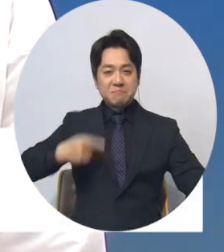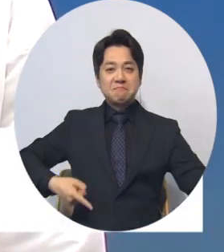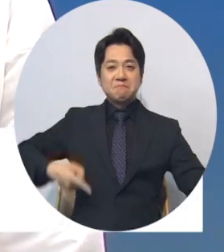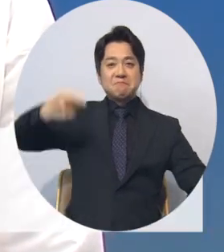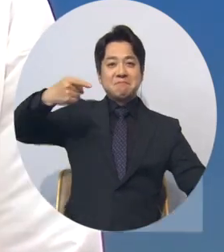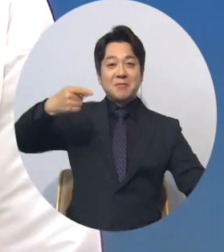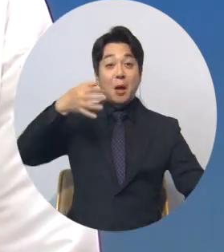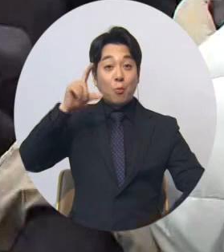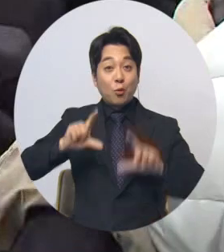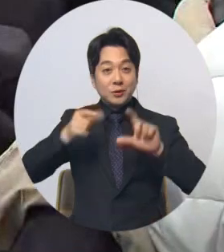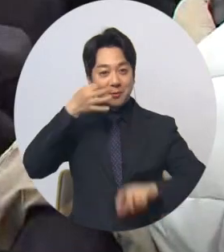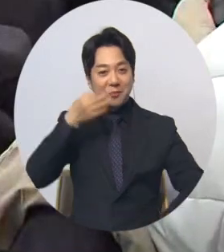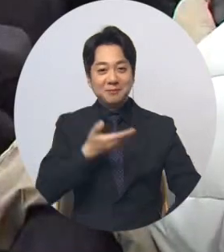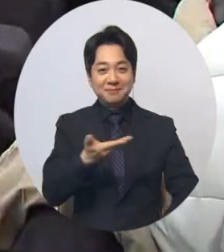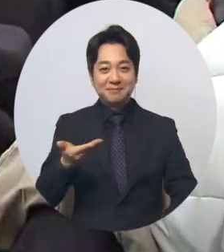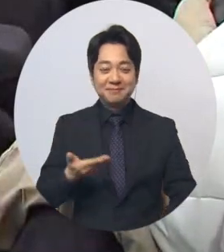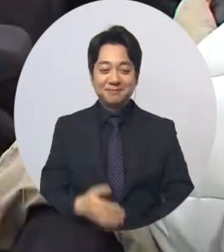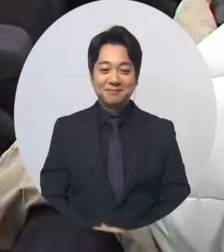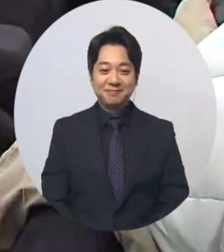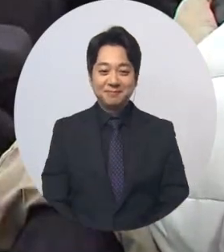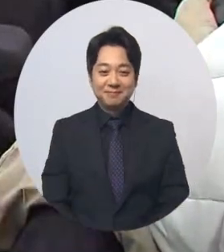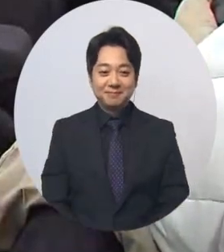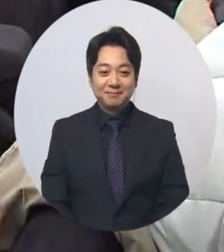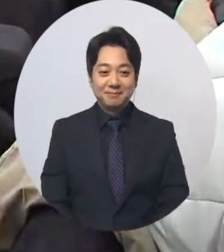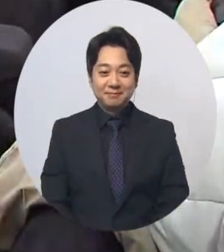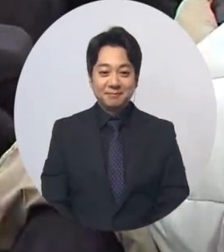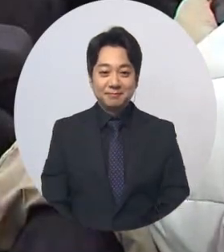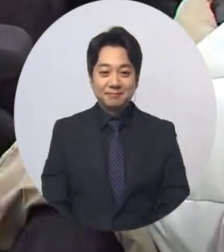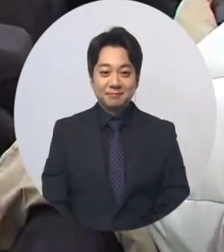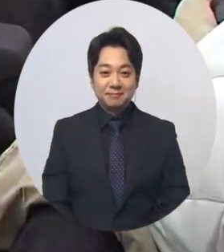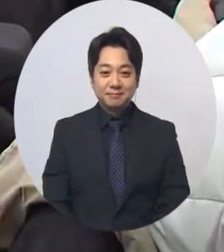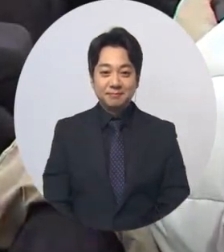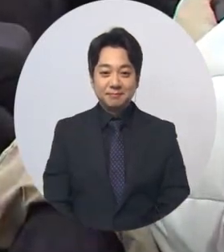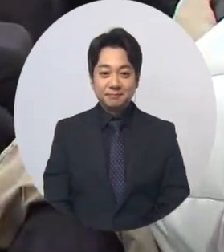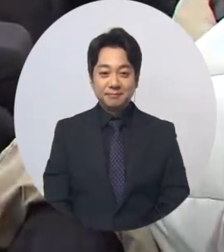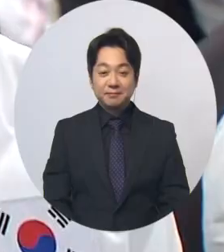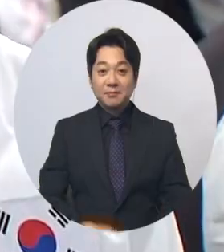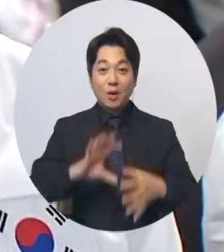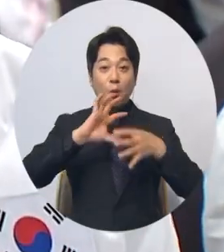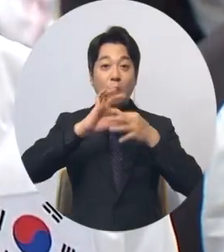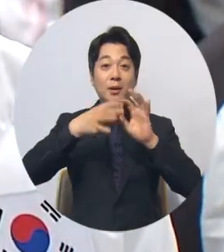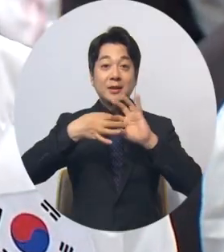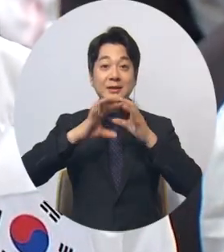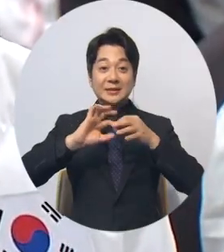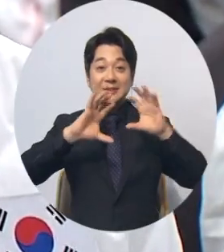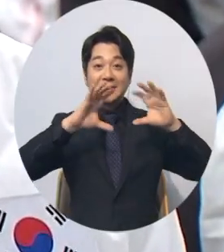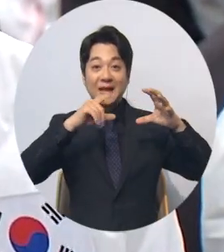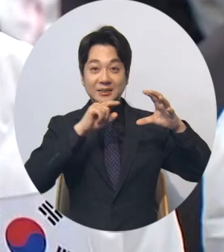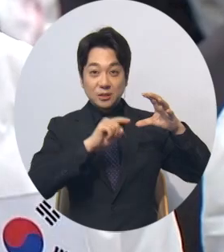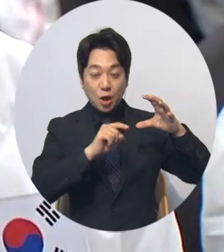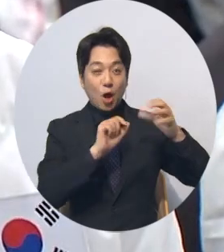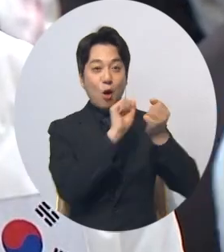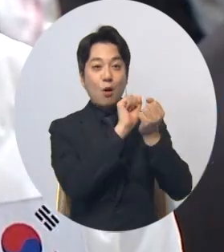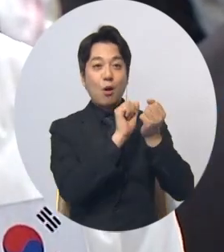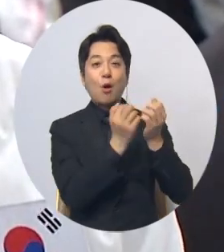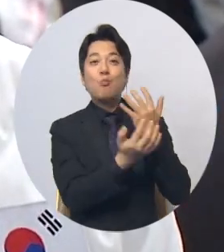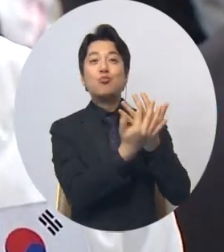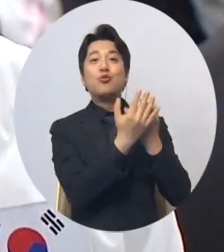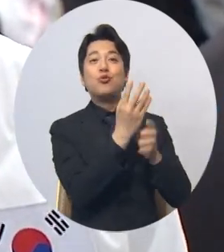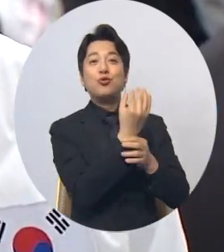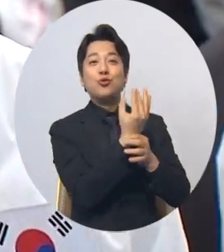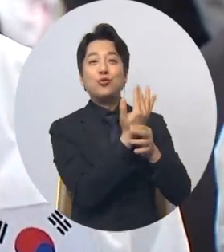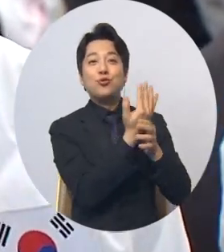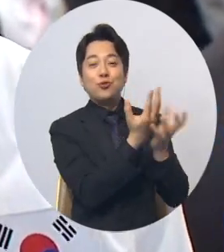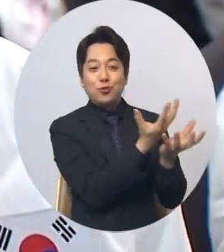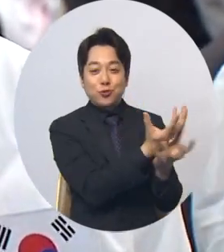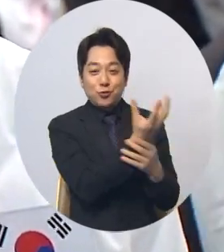보여주도록 하겠습니다. 올림픽 발상지 그리스 아테네에서 직접 성화를 채화해온 선수는 클린 경기를